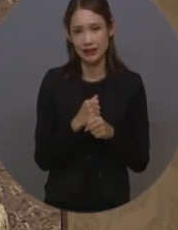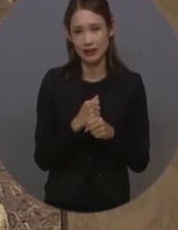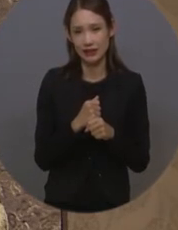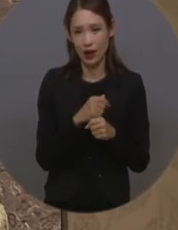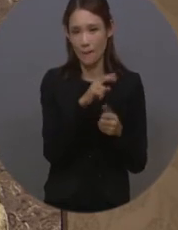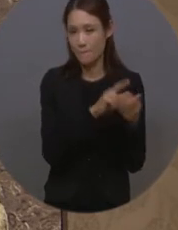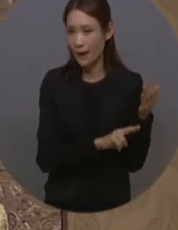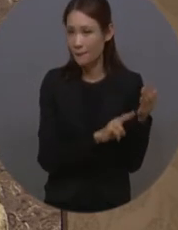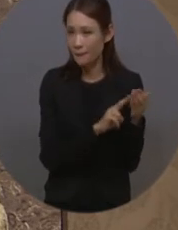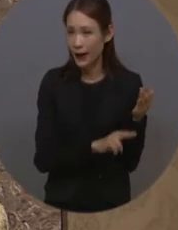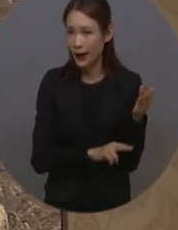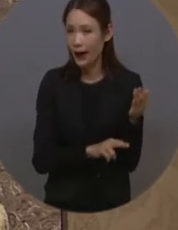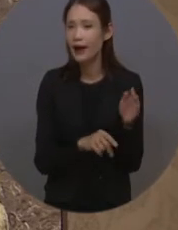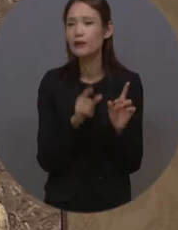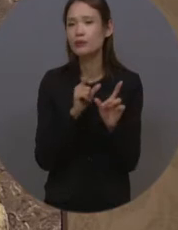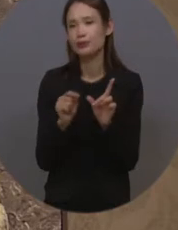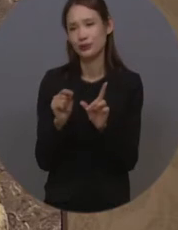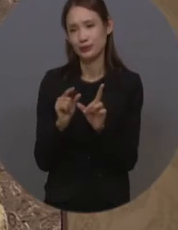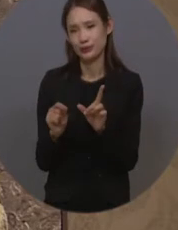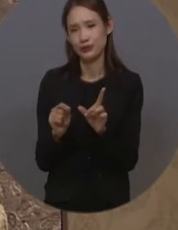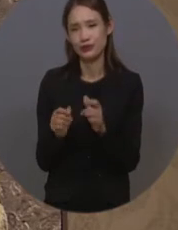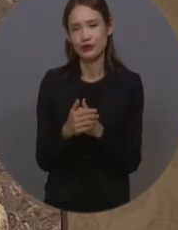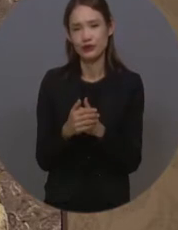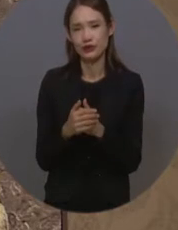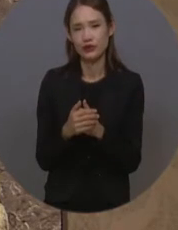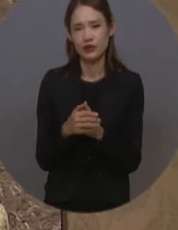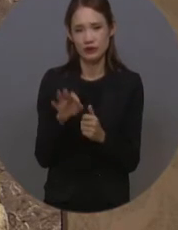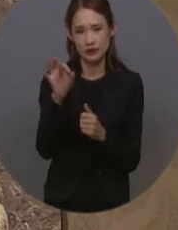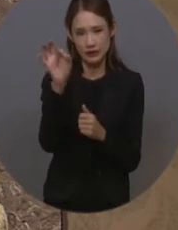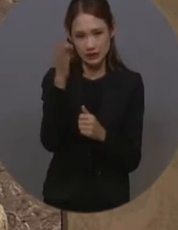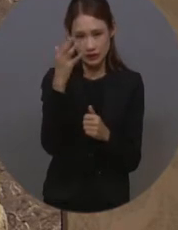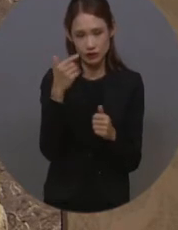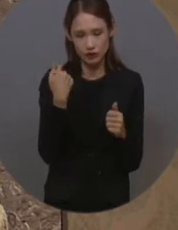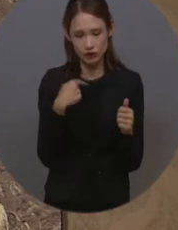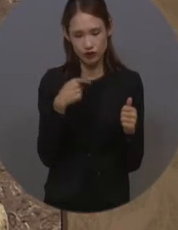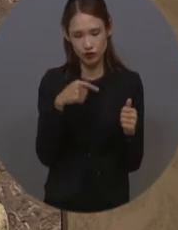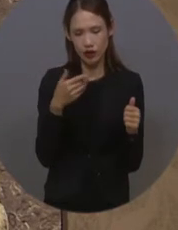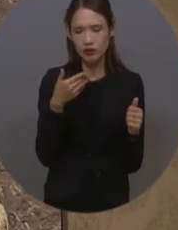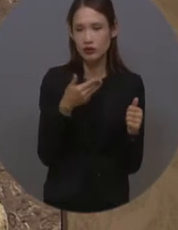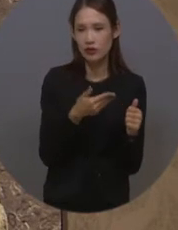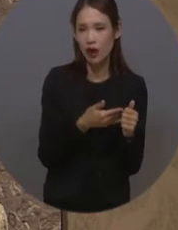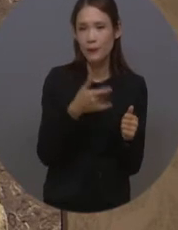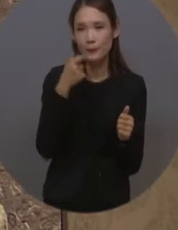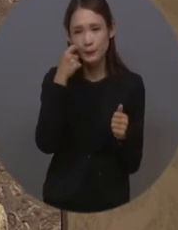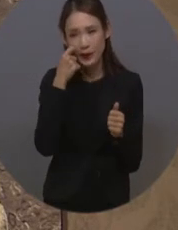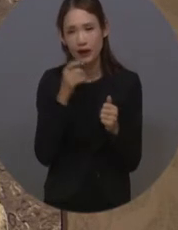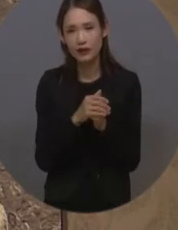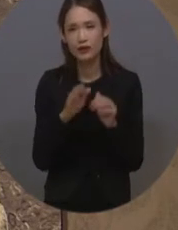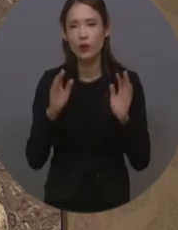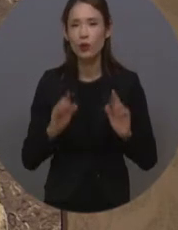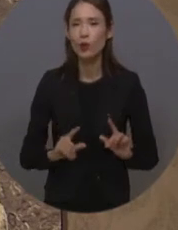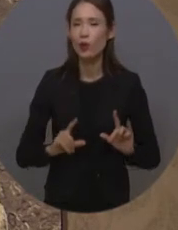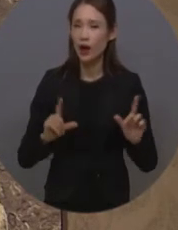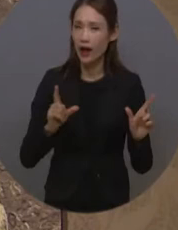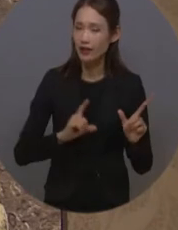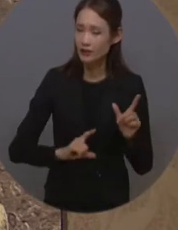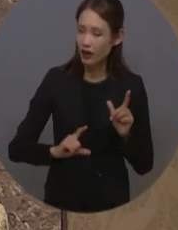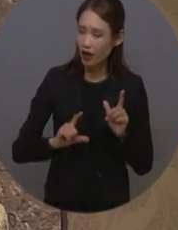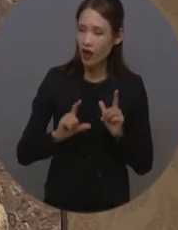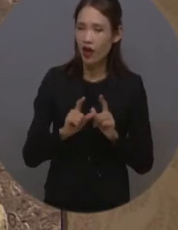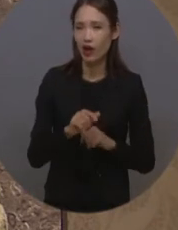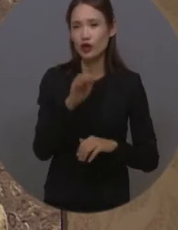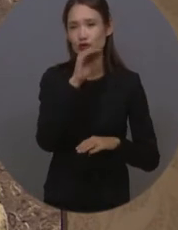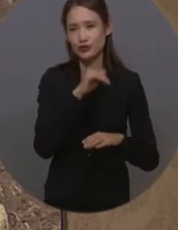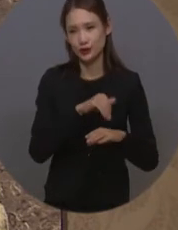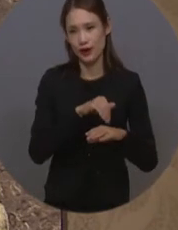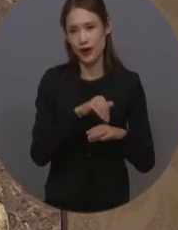판매나 이런 부분들 때문에 기술 공정을 많이 가르쳐 드리지 못했는데, 이제 올해는 본격적으로